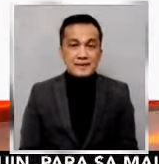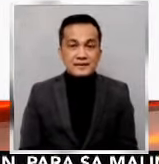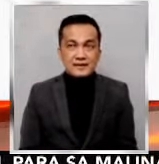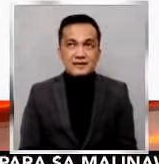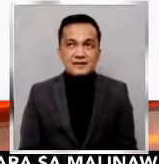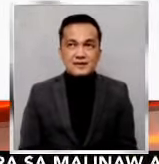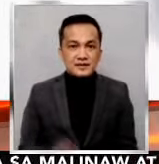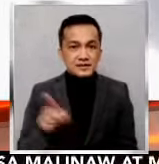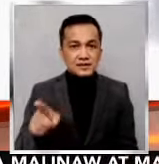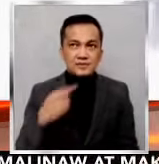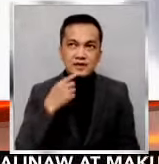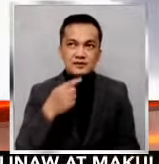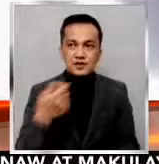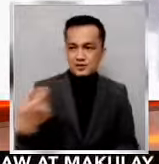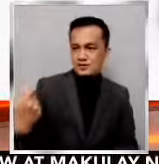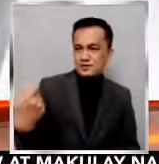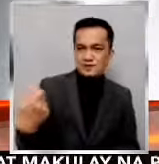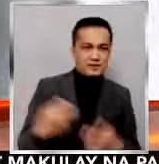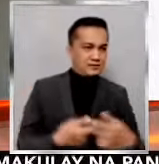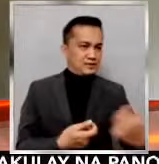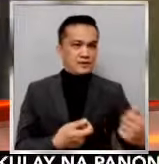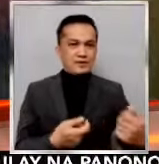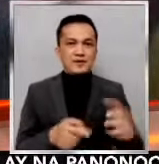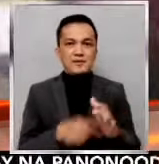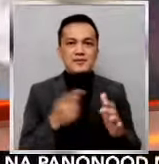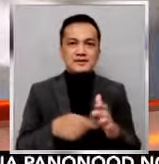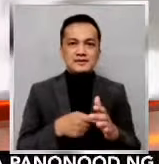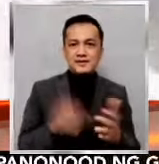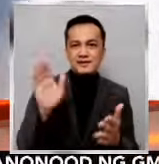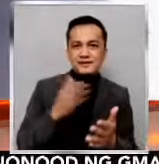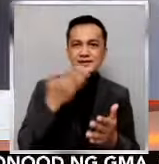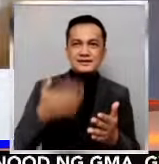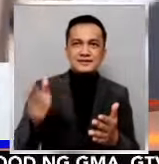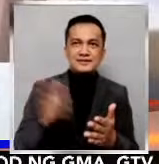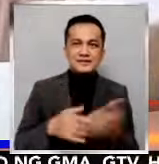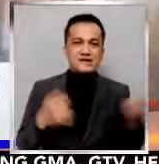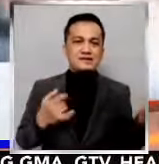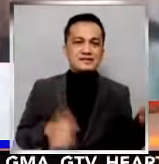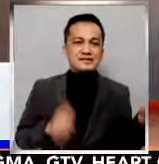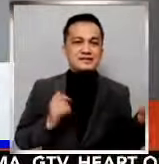Nakikipag-selfie at kung minsan, kumakanta at nagigitara pa.